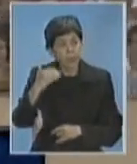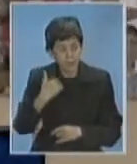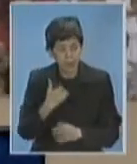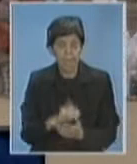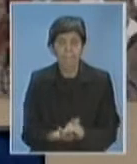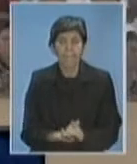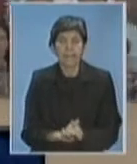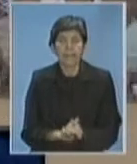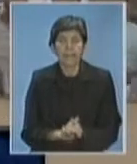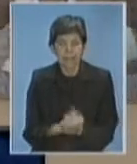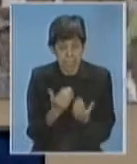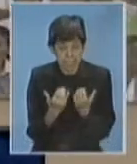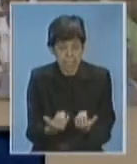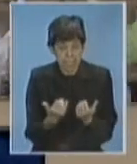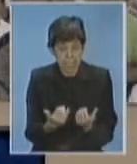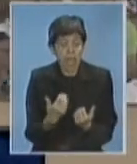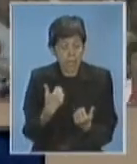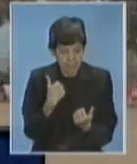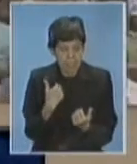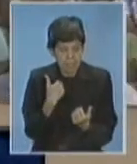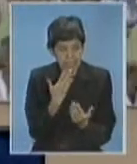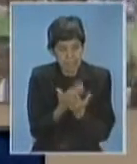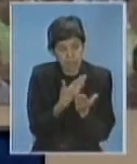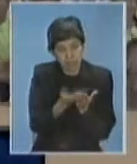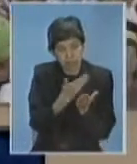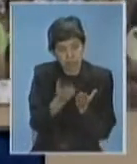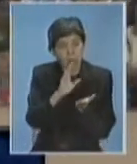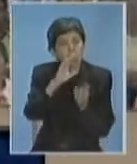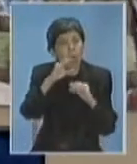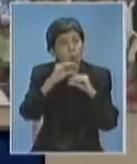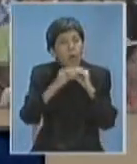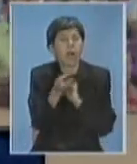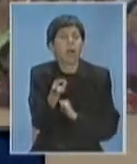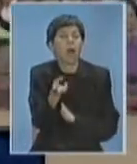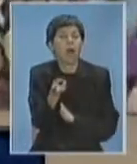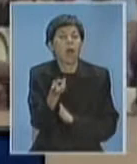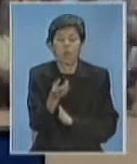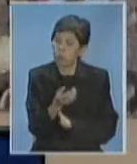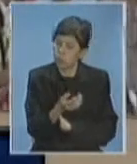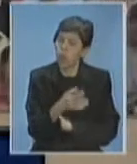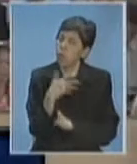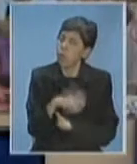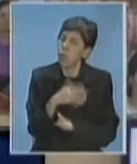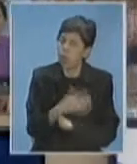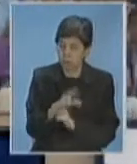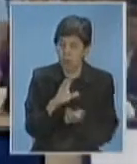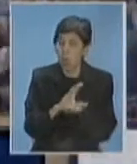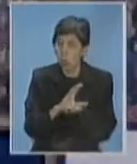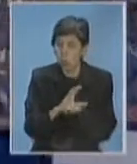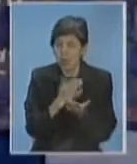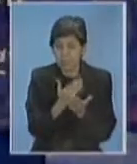หลังขณะนี้เนี่ยได้มีการใช้จ่ายงบประมาณในโครงการรับจำนำข้าวมากมายมหาศาลนะคะ